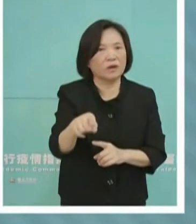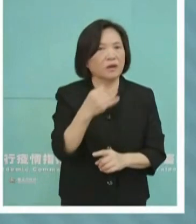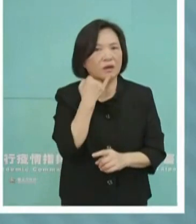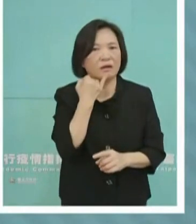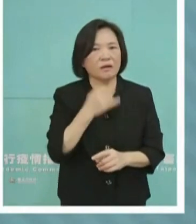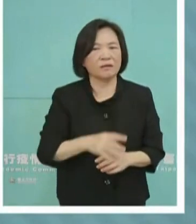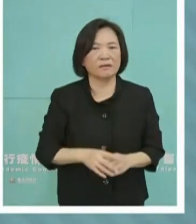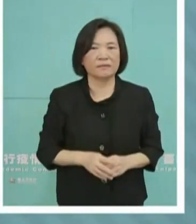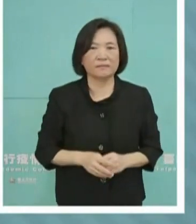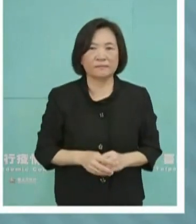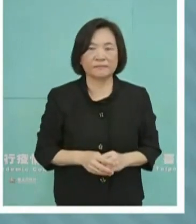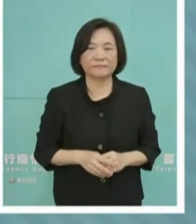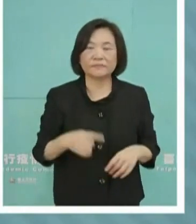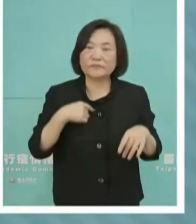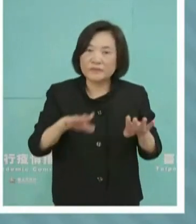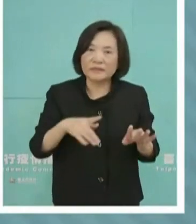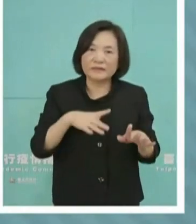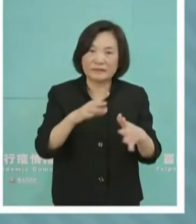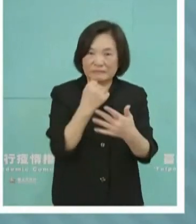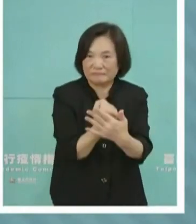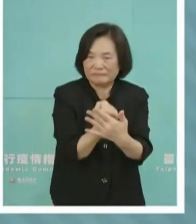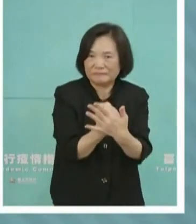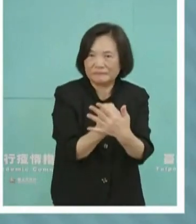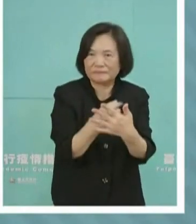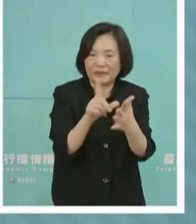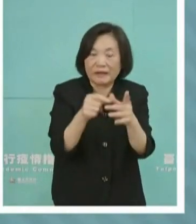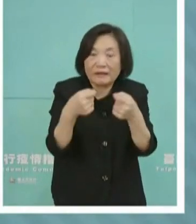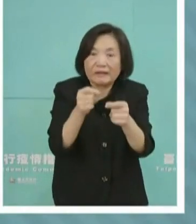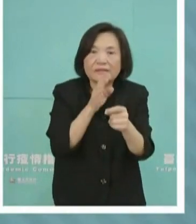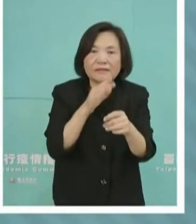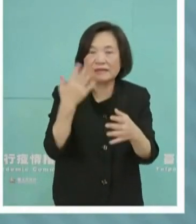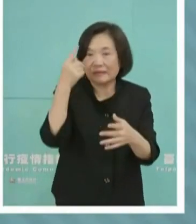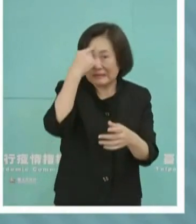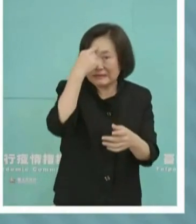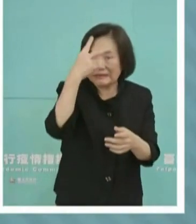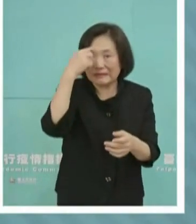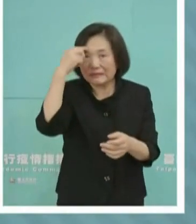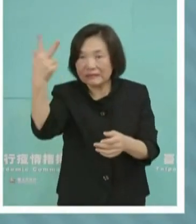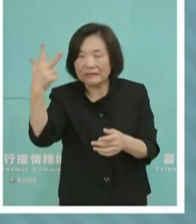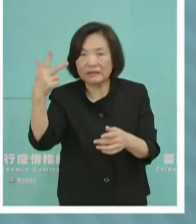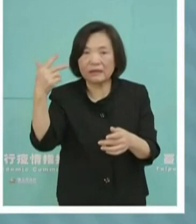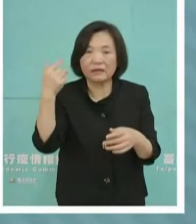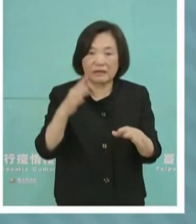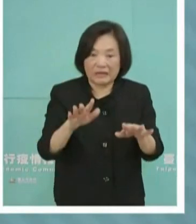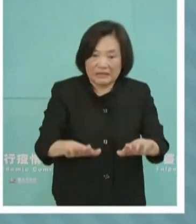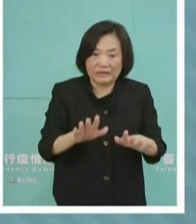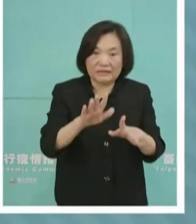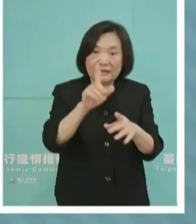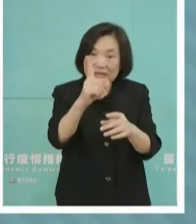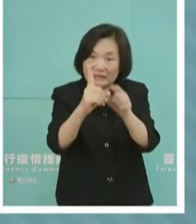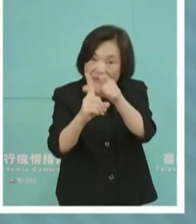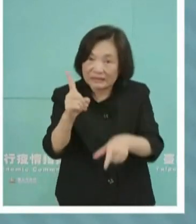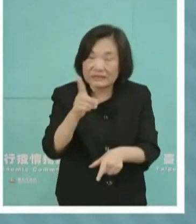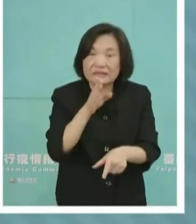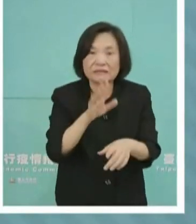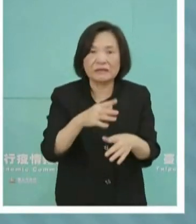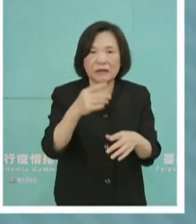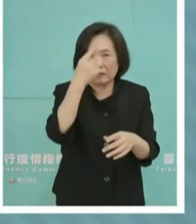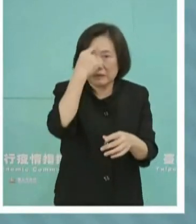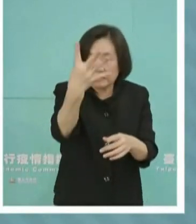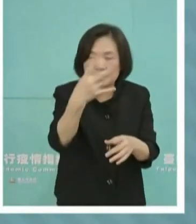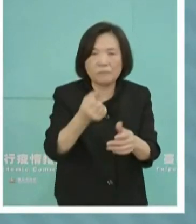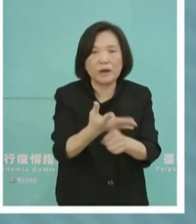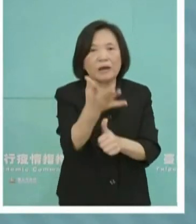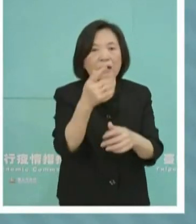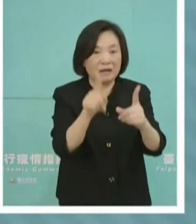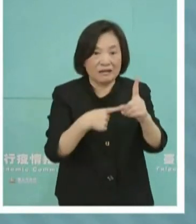为那个从那个他的潜伏期比较短，以前那个要二到七天，这个好像到四天就够了，所以没有错，你知道，如果他一个可